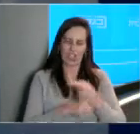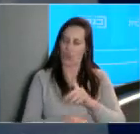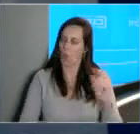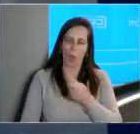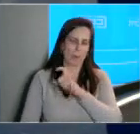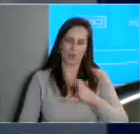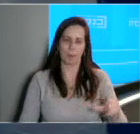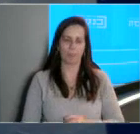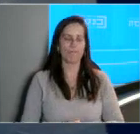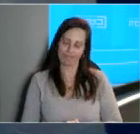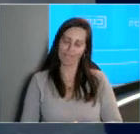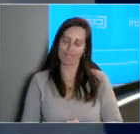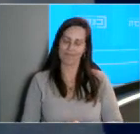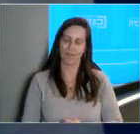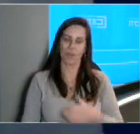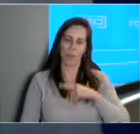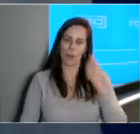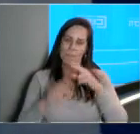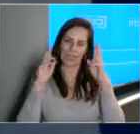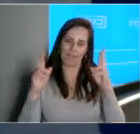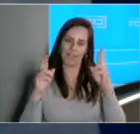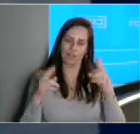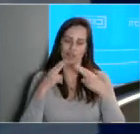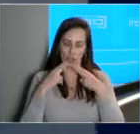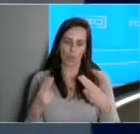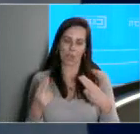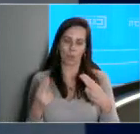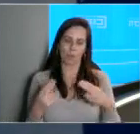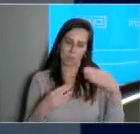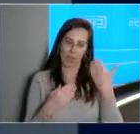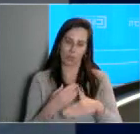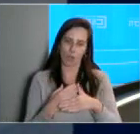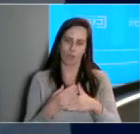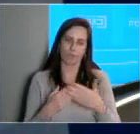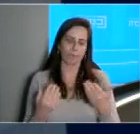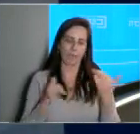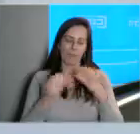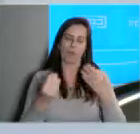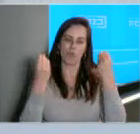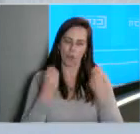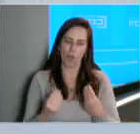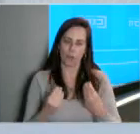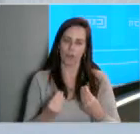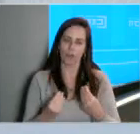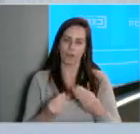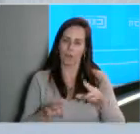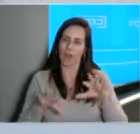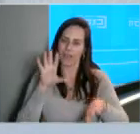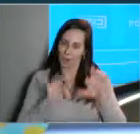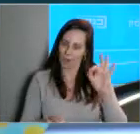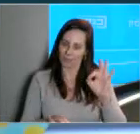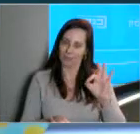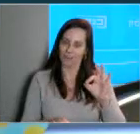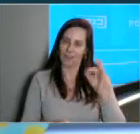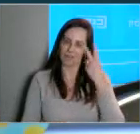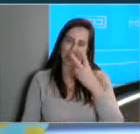אחד בזה. זה נכון, אנחנו כולנו מקווים שהתוצאות בסופו של דבר ינבאו משהו חיובי, ושיהיה... ואוכל לשלשל פתק